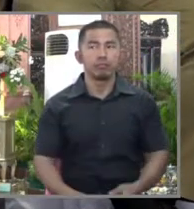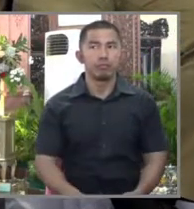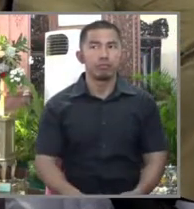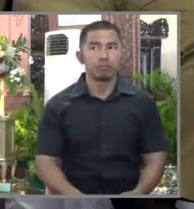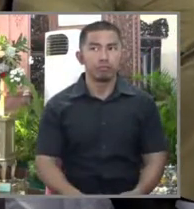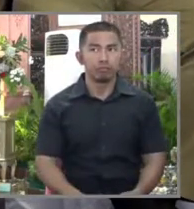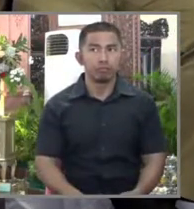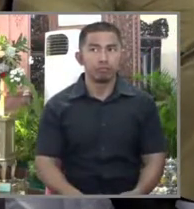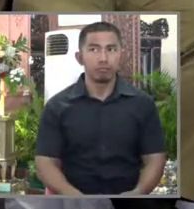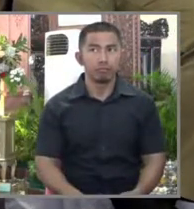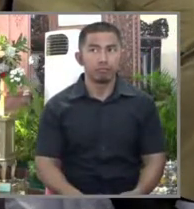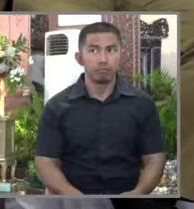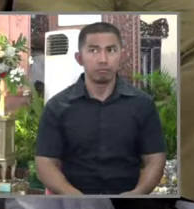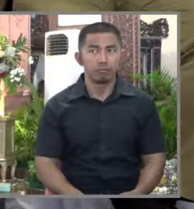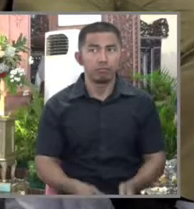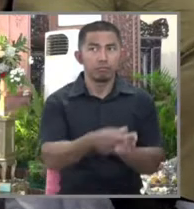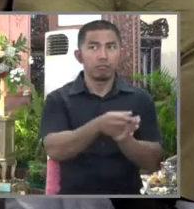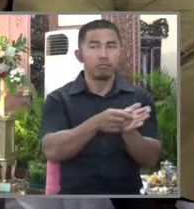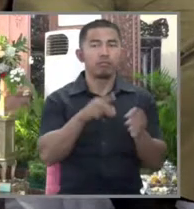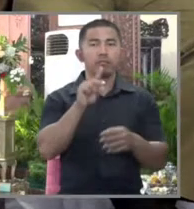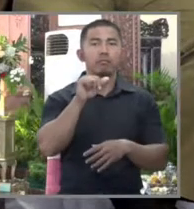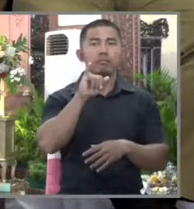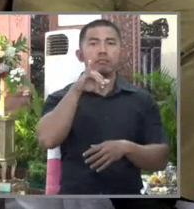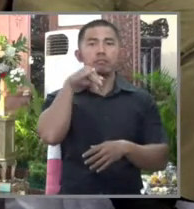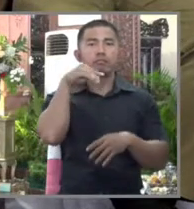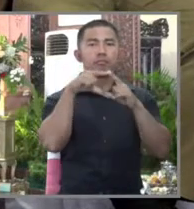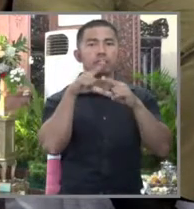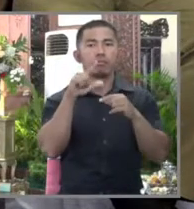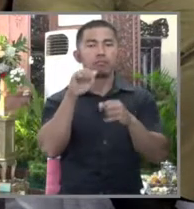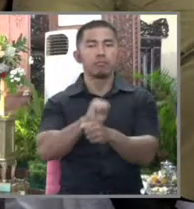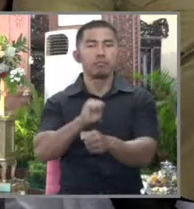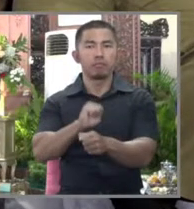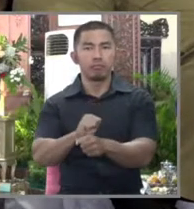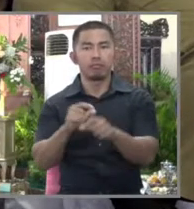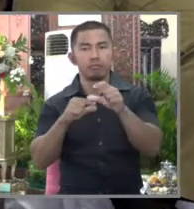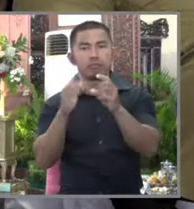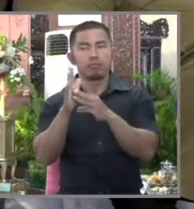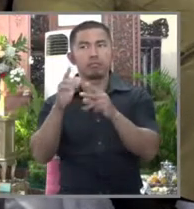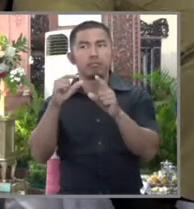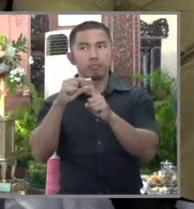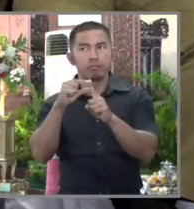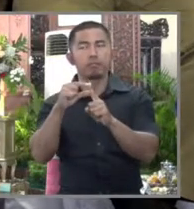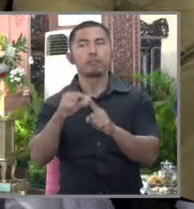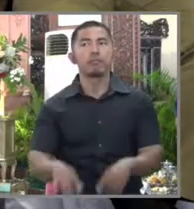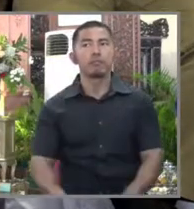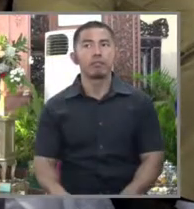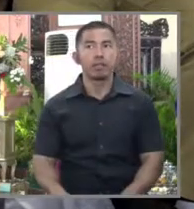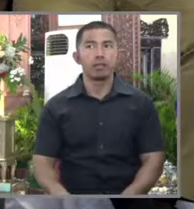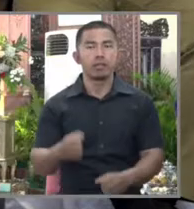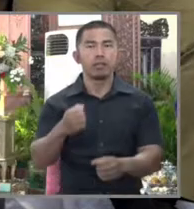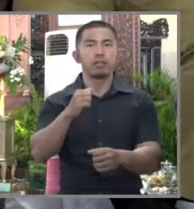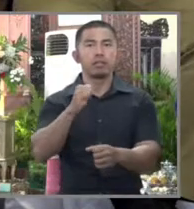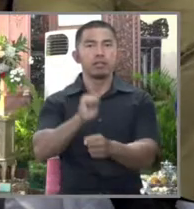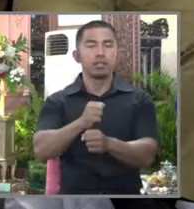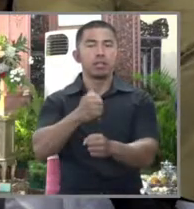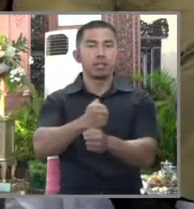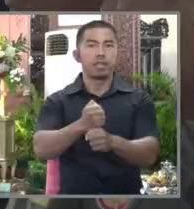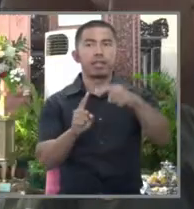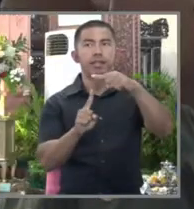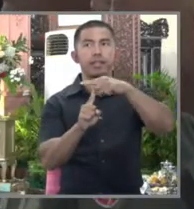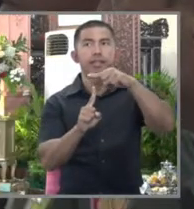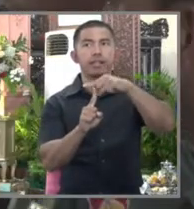nama ngajar di mana? Nama. Rizal Faiz Muhammad ngajar di SMP 2 Walahan, Bapak. SMP. Dengan GTT. Nggih. Njaluk